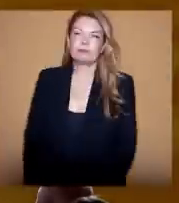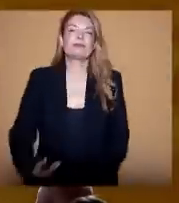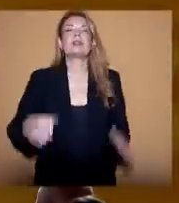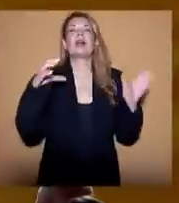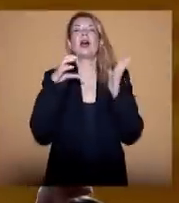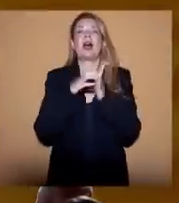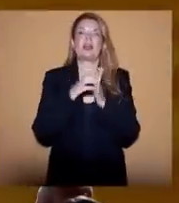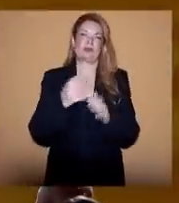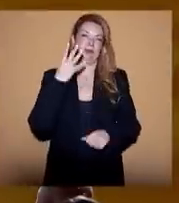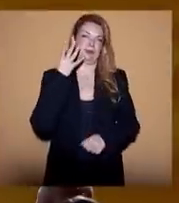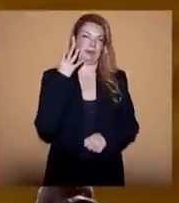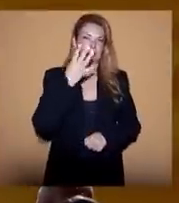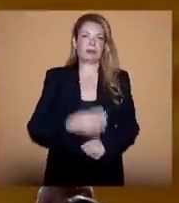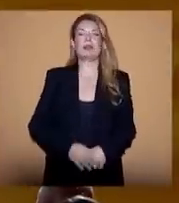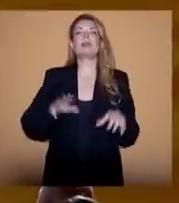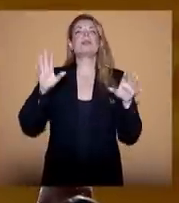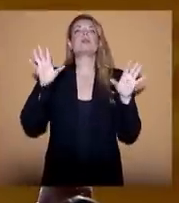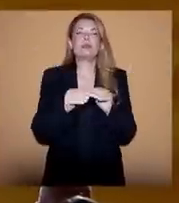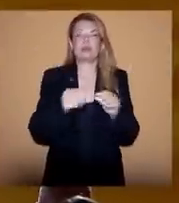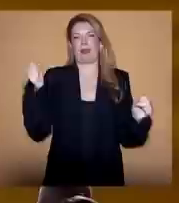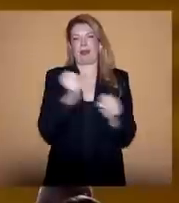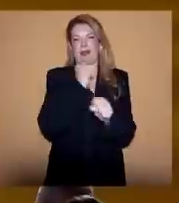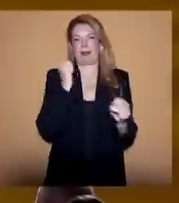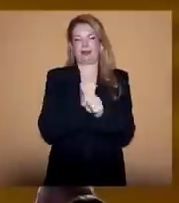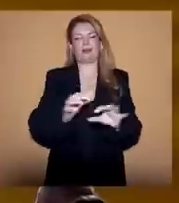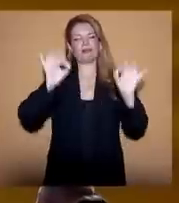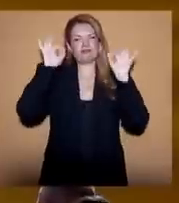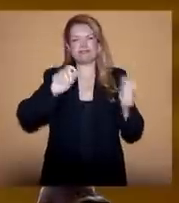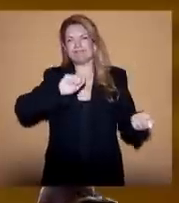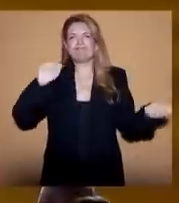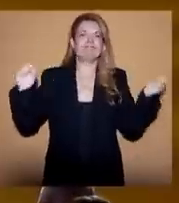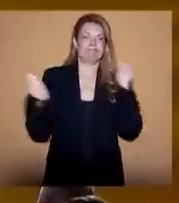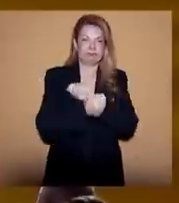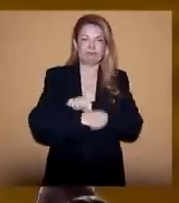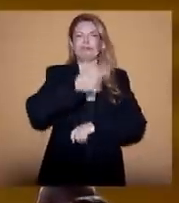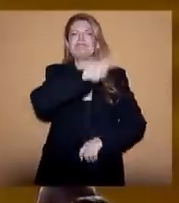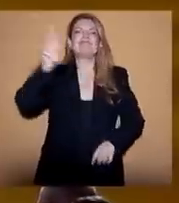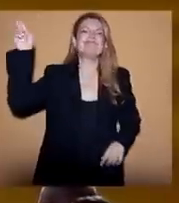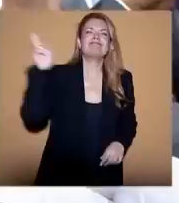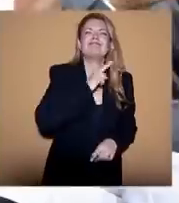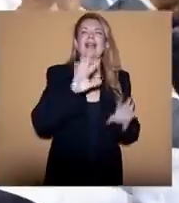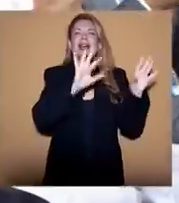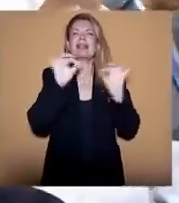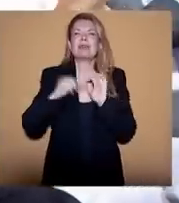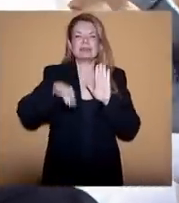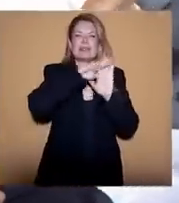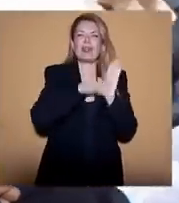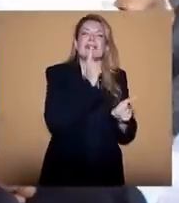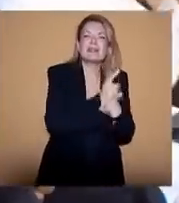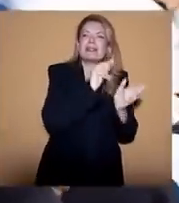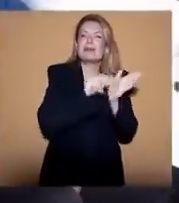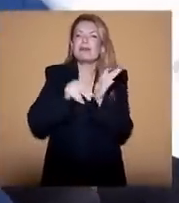δικαιοσύνη και την κανονικότητα στην εργασία. Καταργούμε όλες τις αντεργατικές ρυθμίσεις της Νέας